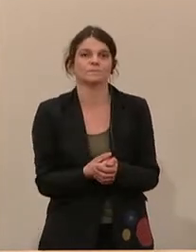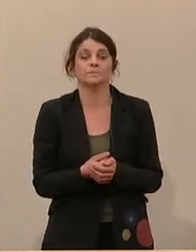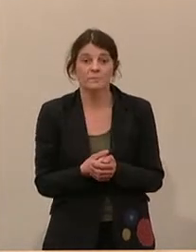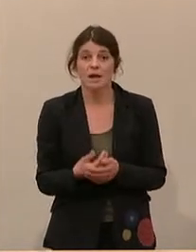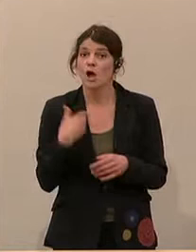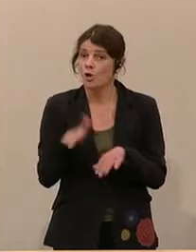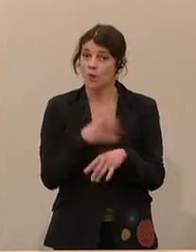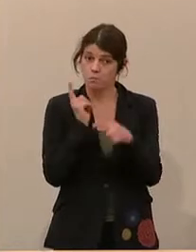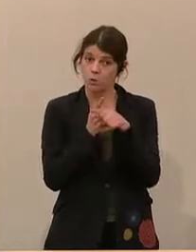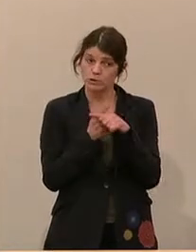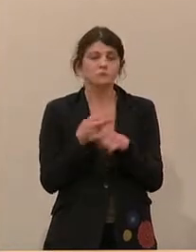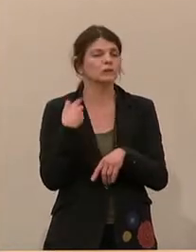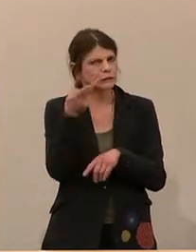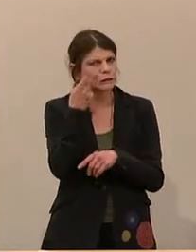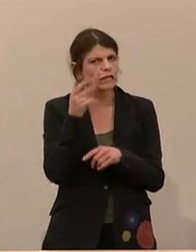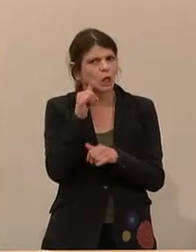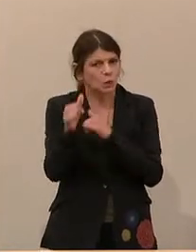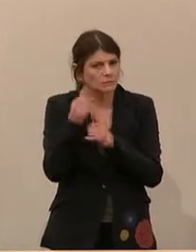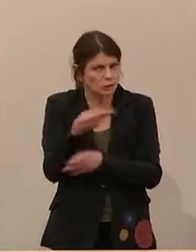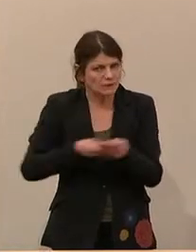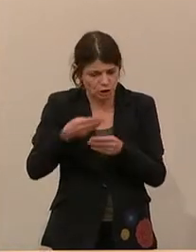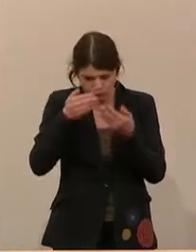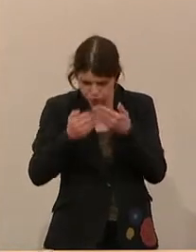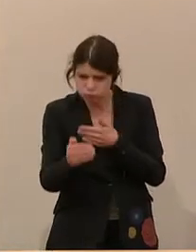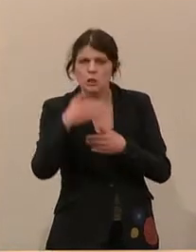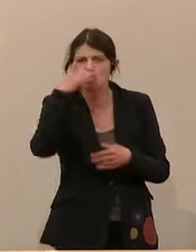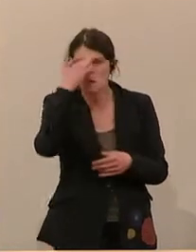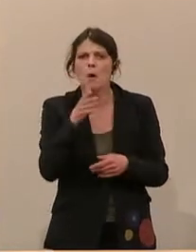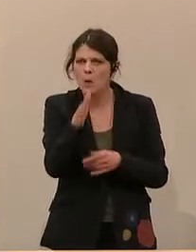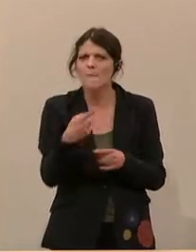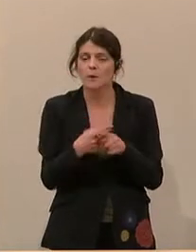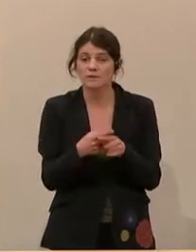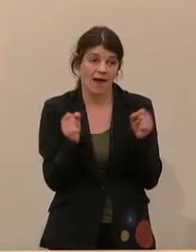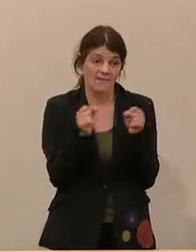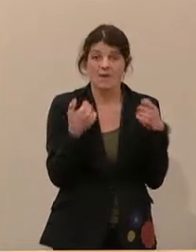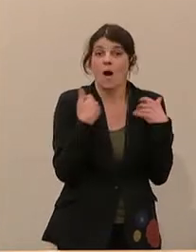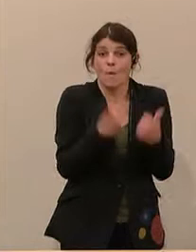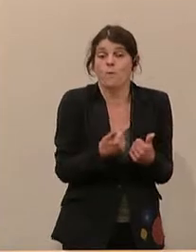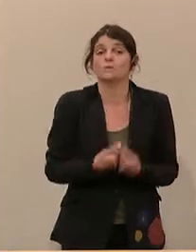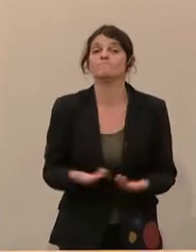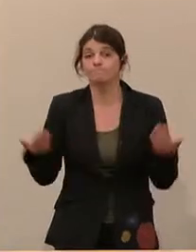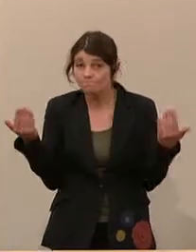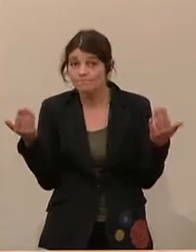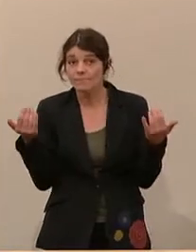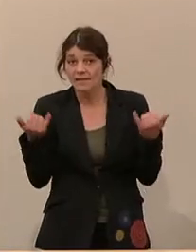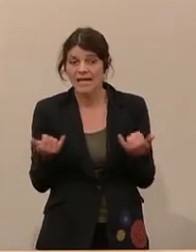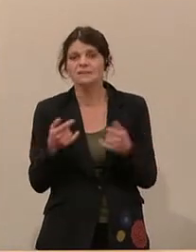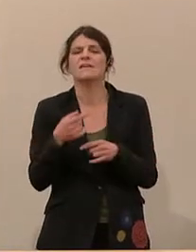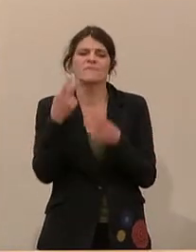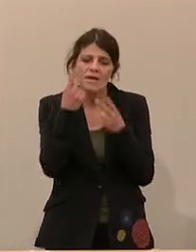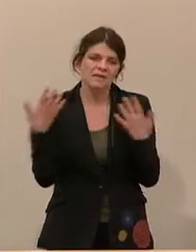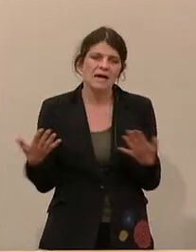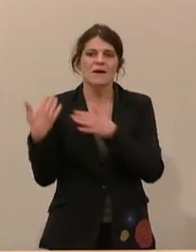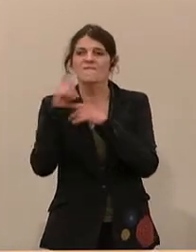schaue ich positiv in die Tourismuswirtschaft in die kommende Sommersaison. Der Winter war gut und wie gesagt, weniger